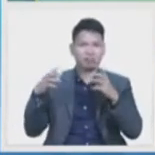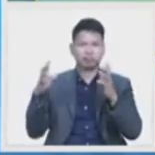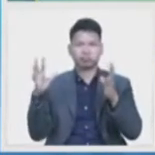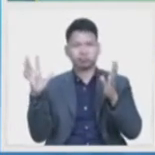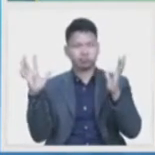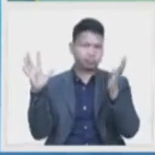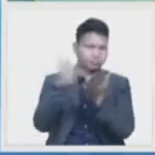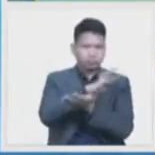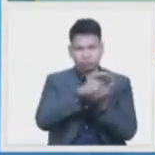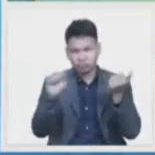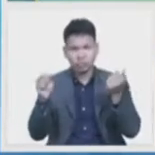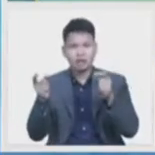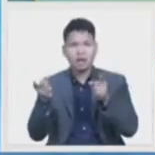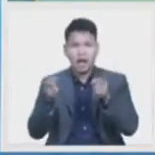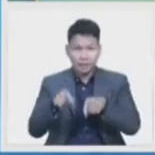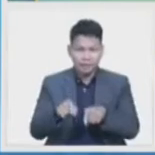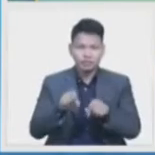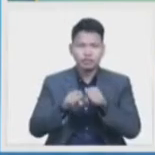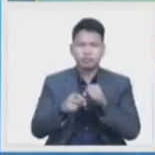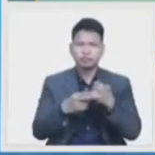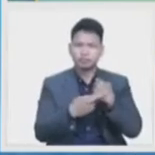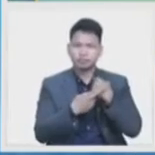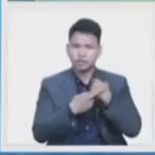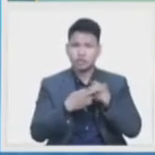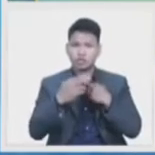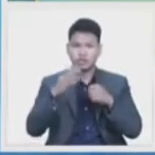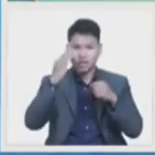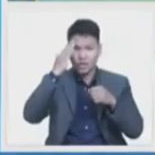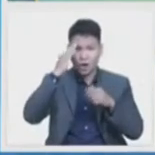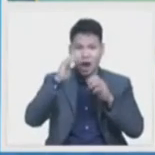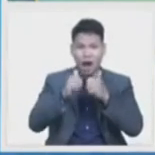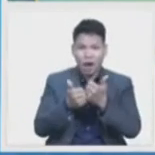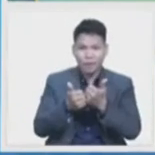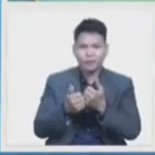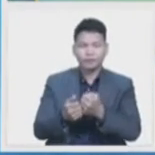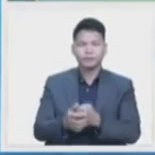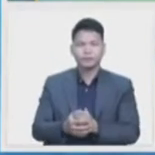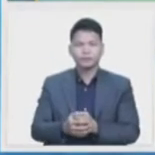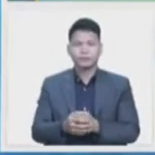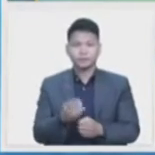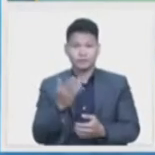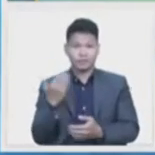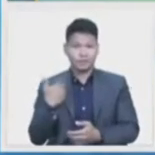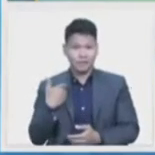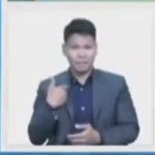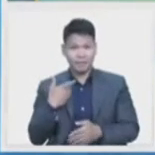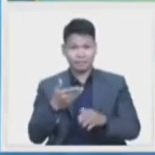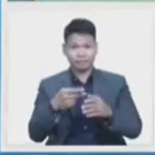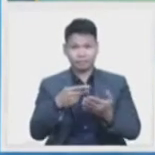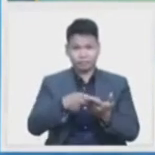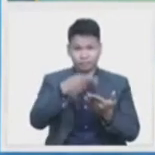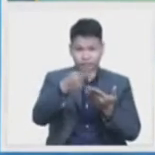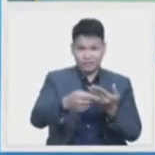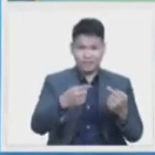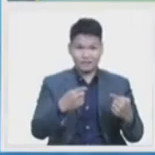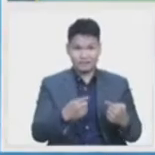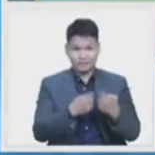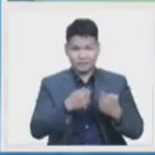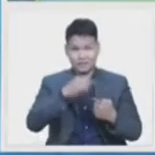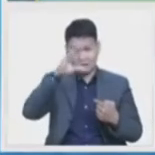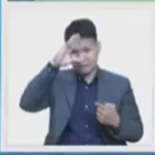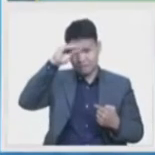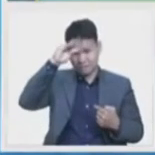katalagman. Mga participants, kahibulungan. Sa wala pa mahulog ang tao, ang Diyos naghimo